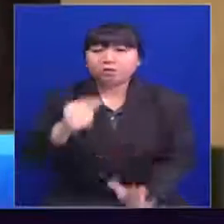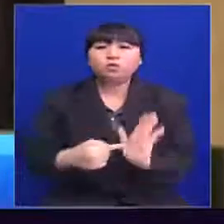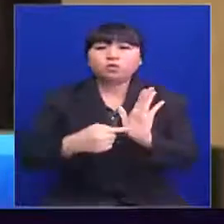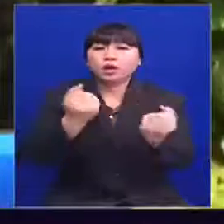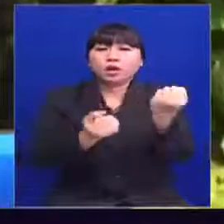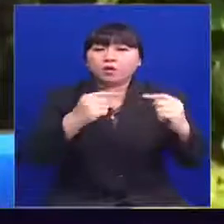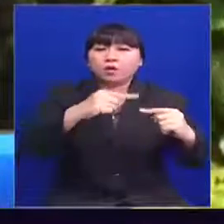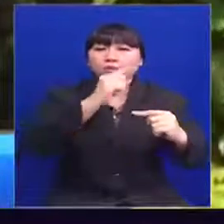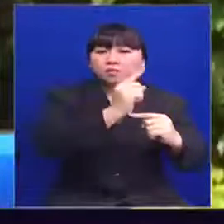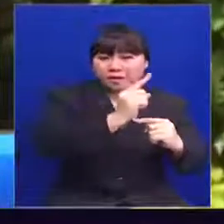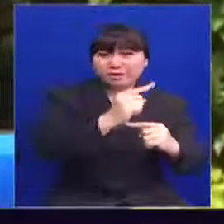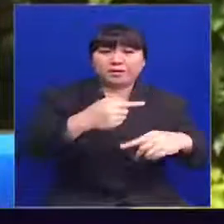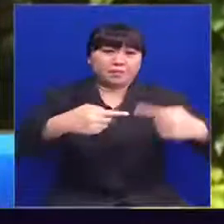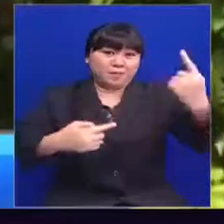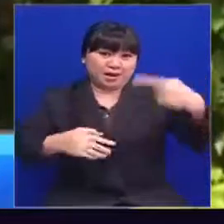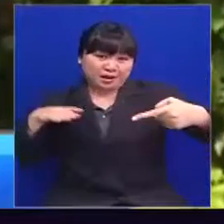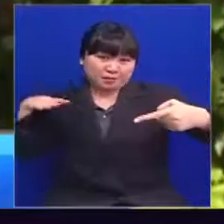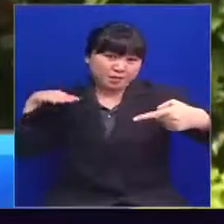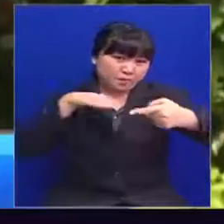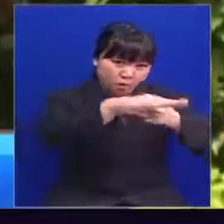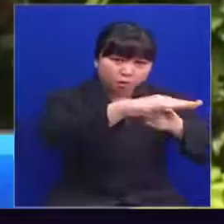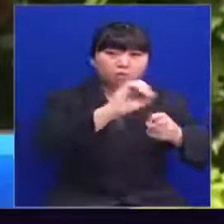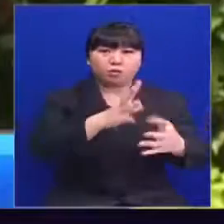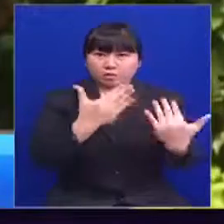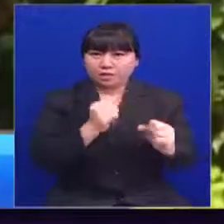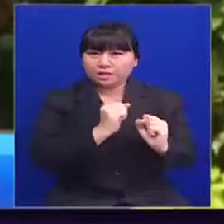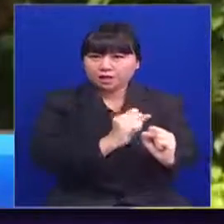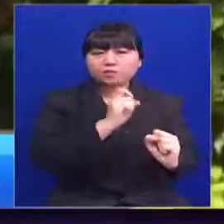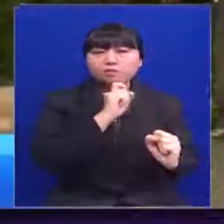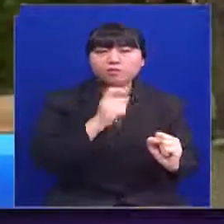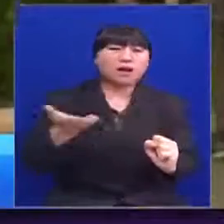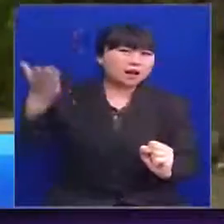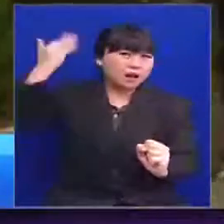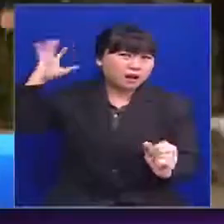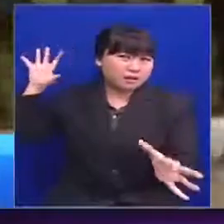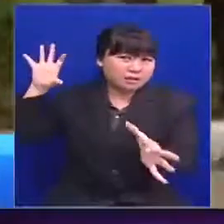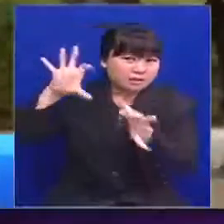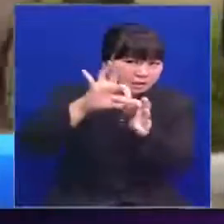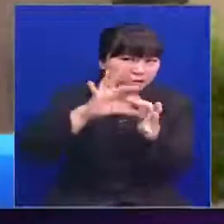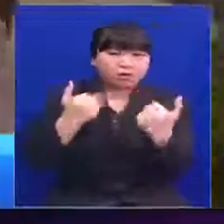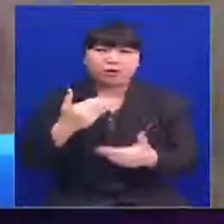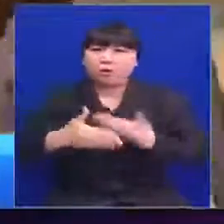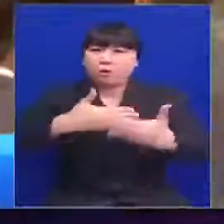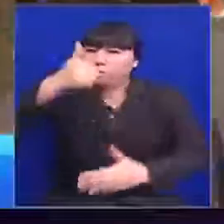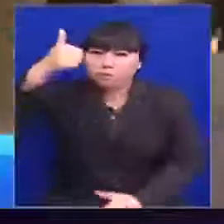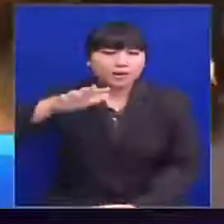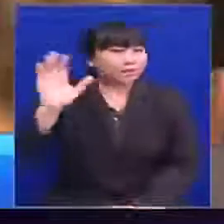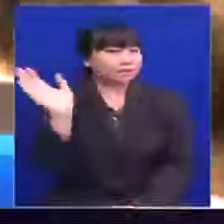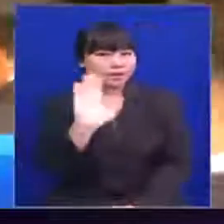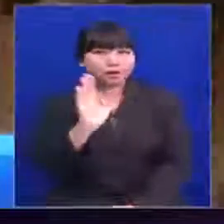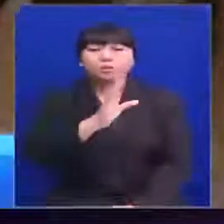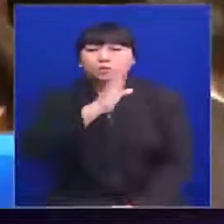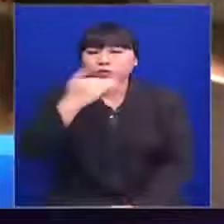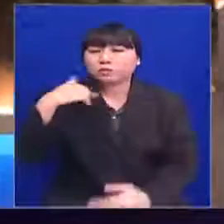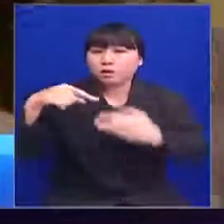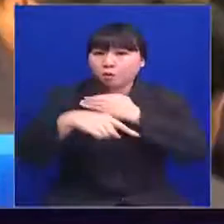เบนซ์ที่ชนไม้กั้นว่ากำลังดำเนินการไม่ควรนำเรื่องในอดีตมาเชื่อมโยงในปัจจุบันจนไม่สามารถเดินหน้าต่อไปได้หากมีเรื่องการทุ